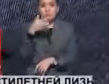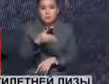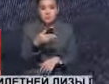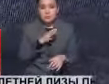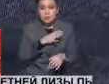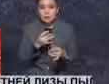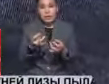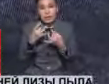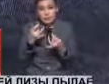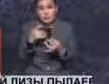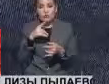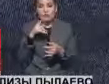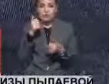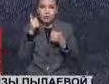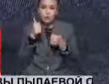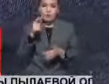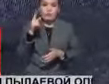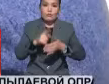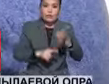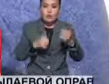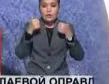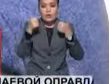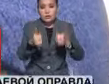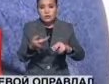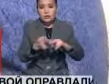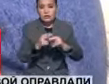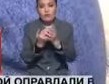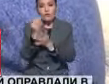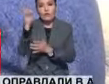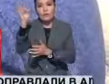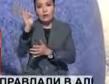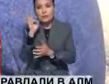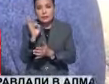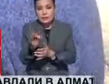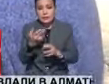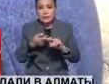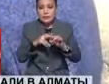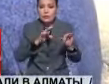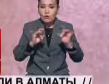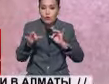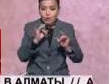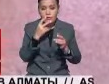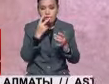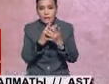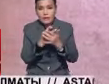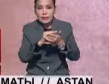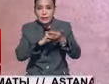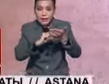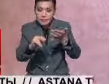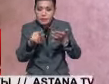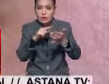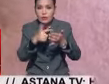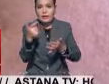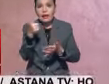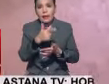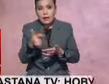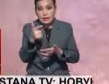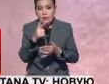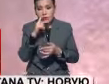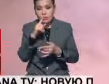объяснили, что это надежное и выгодное депозитное вложение под высокий процент. Кроме того, на рекламном буклете четко было написано «с гарантиями от